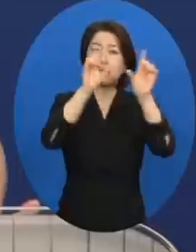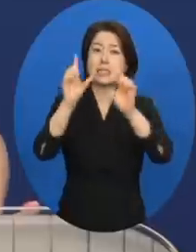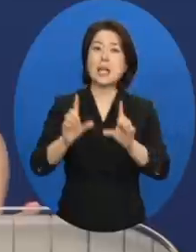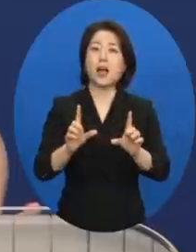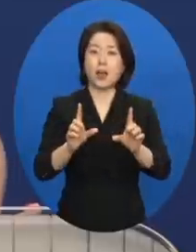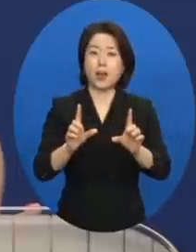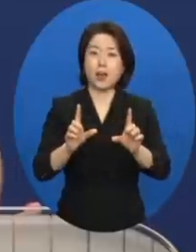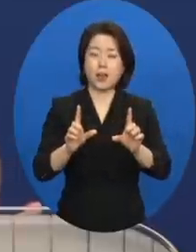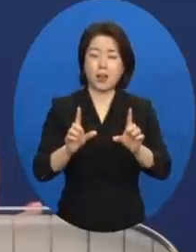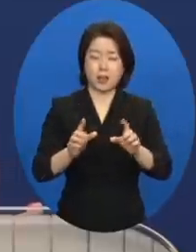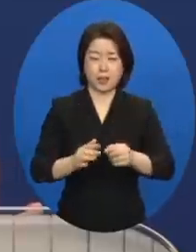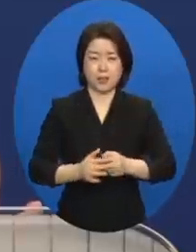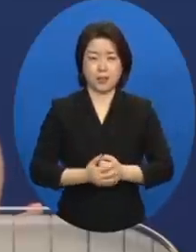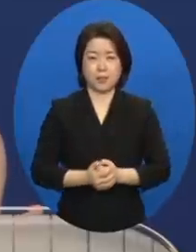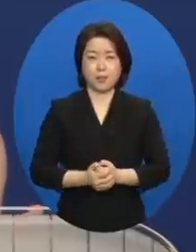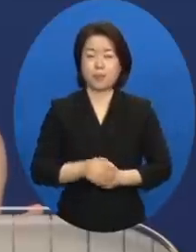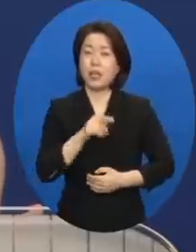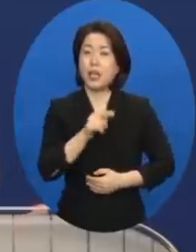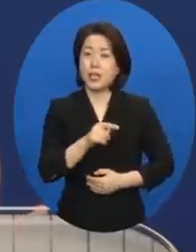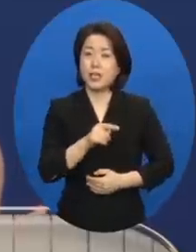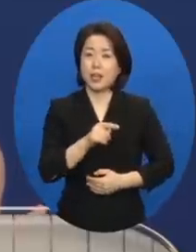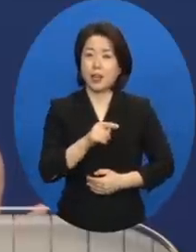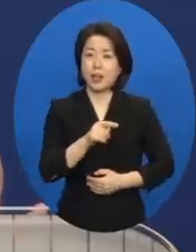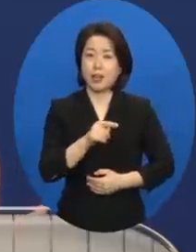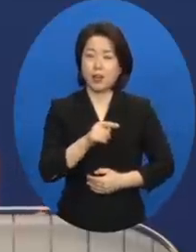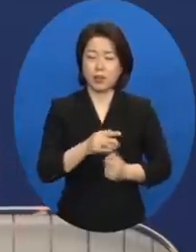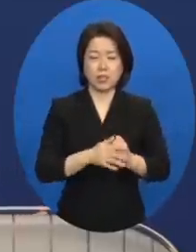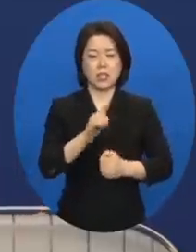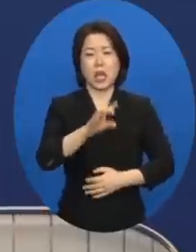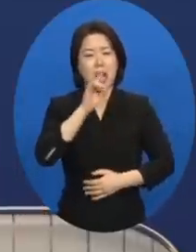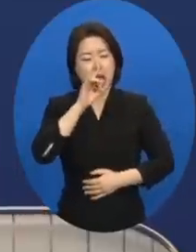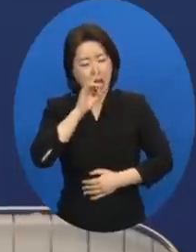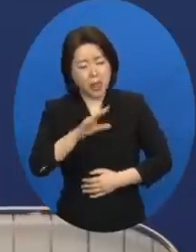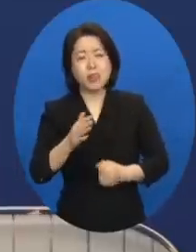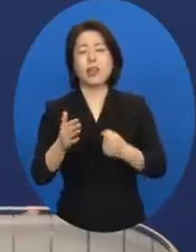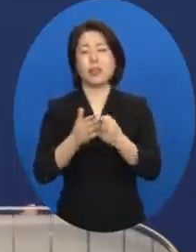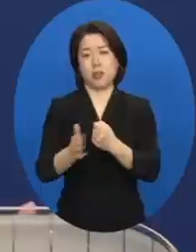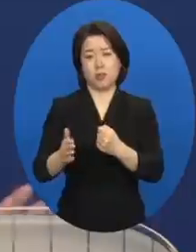삶. 이게 안 되고 있다는 거예요.